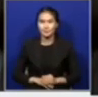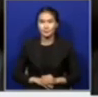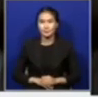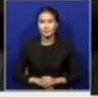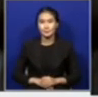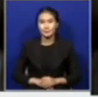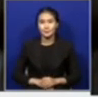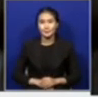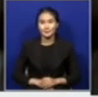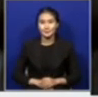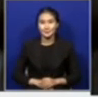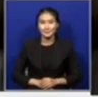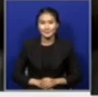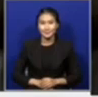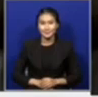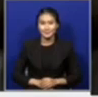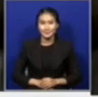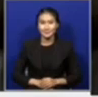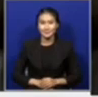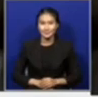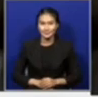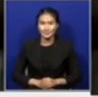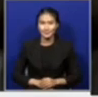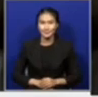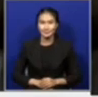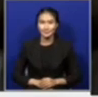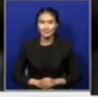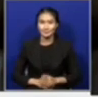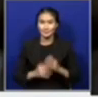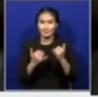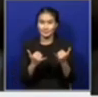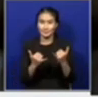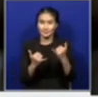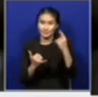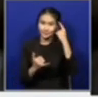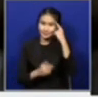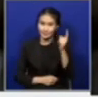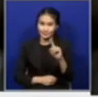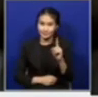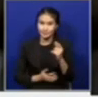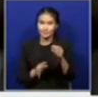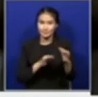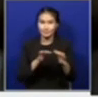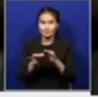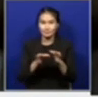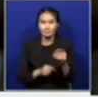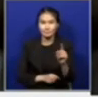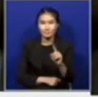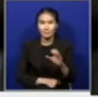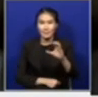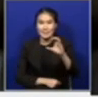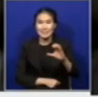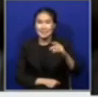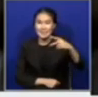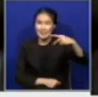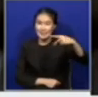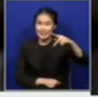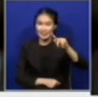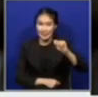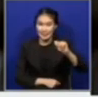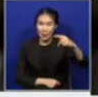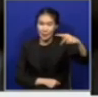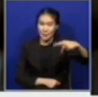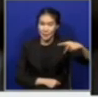ดิฉันและสมาชิกสภาผู้แทนราษฎรพรรคเพื่อไทยได้เข้าชื่อกันเพื่อเสนอญัตติด่วนดังกล่าวต่อสภาผู้แทนราษฎ